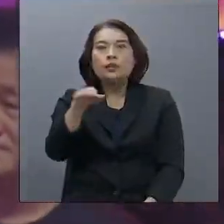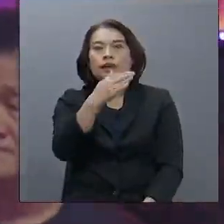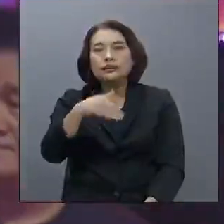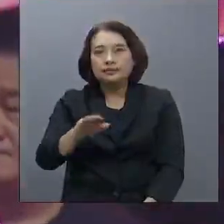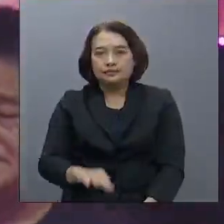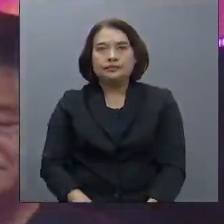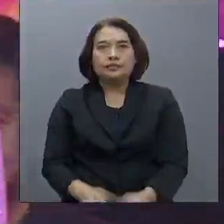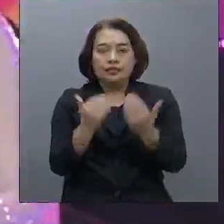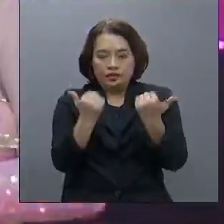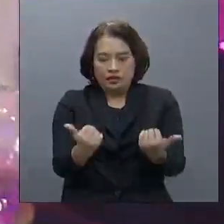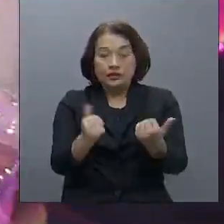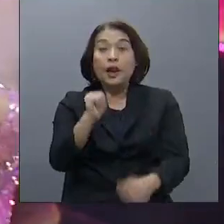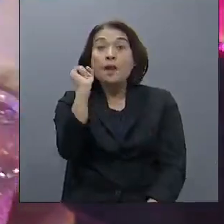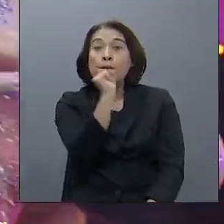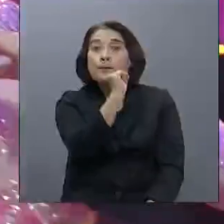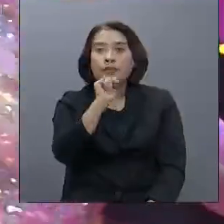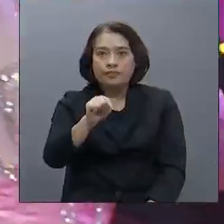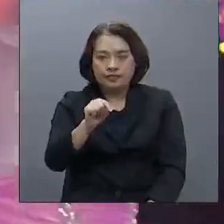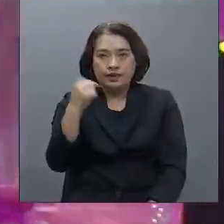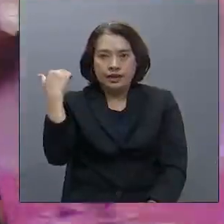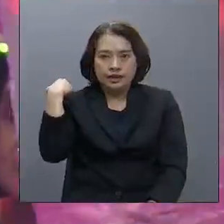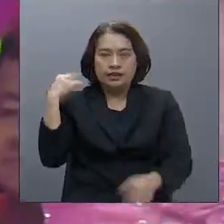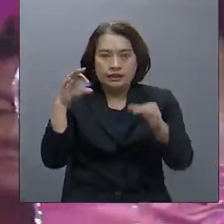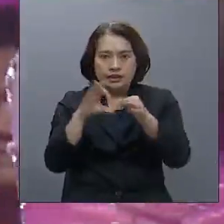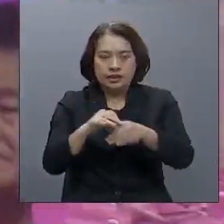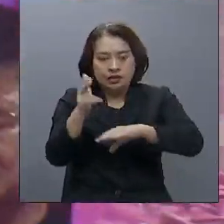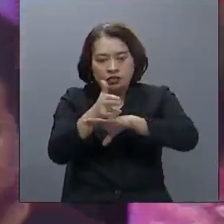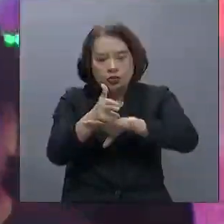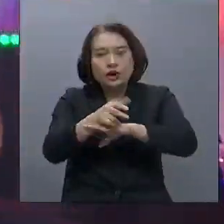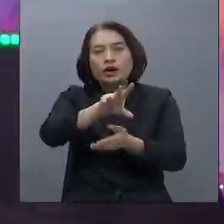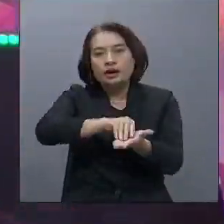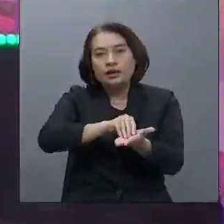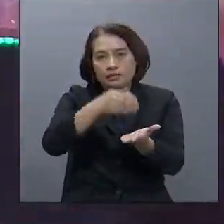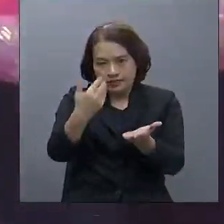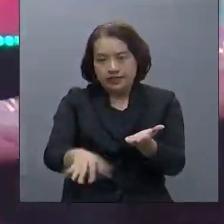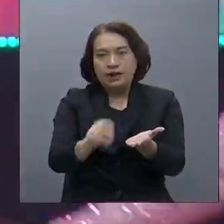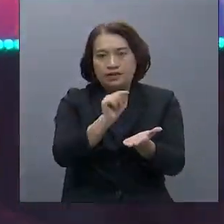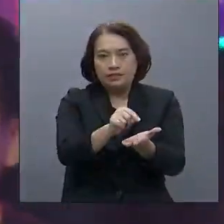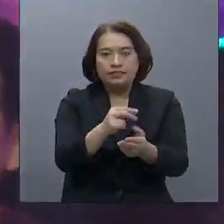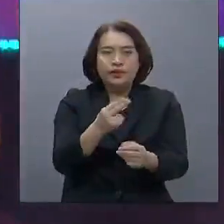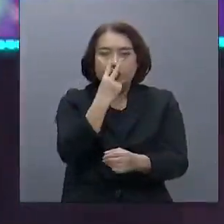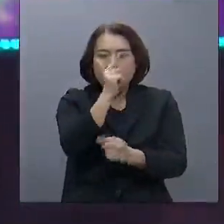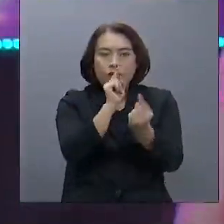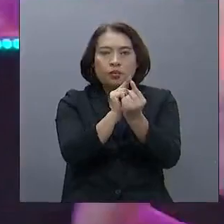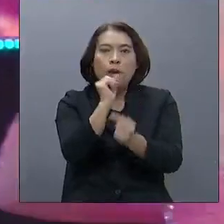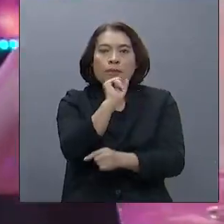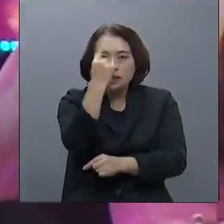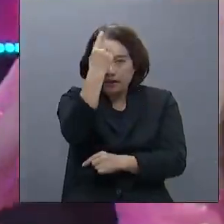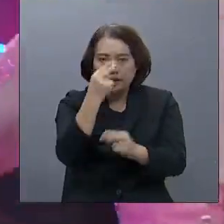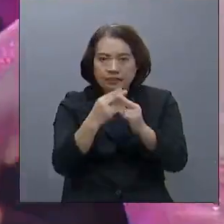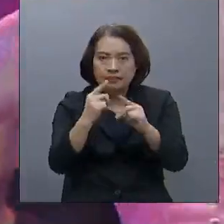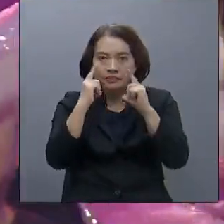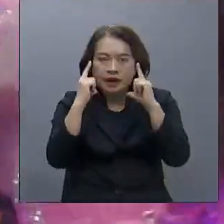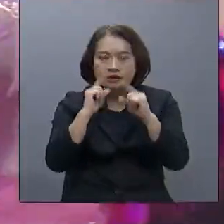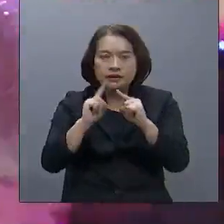ตอนนี้ผลงานเพลงเริ่มทยอยถ่ายทำมิวสิกวิดีโอแล้วมาเจอกันกับเพลงดังและเพลงใหม่ห้ามพลาดเพราะพริบตาเดียว